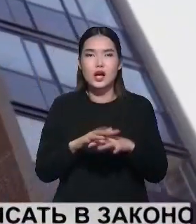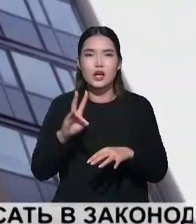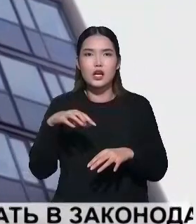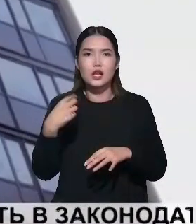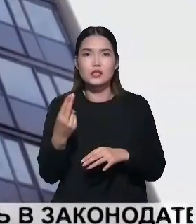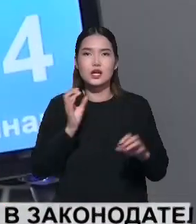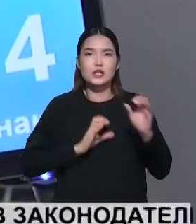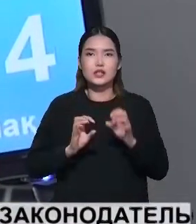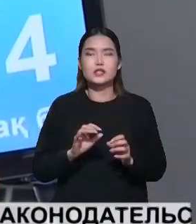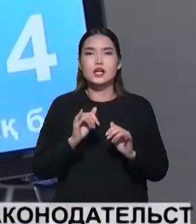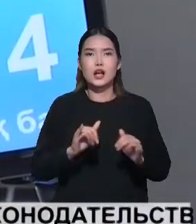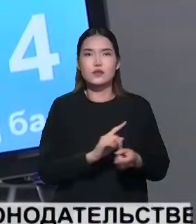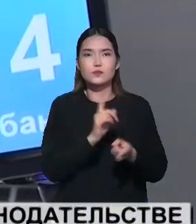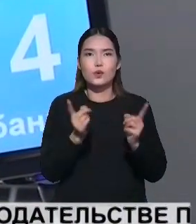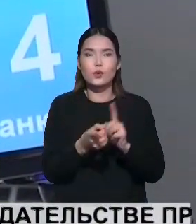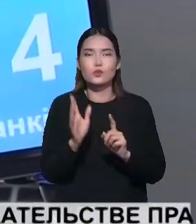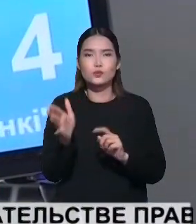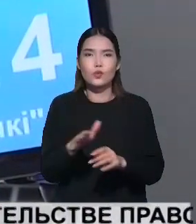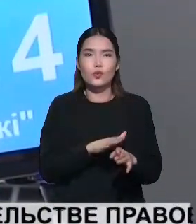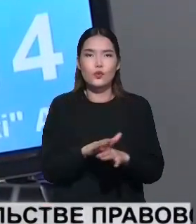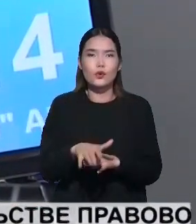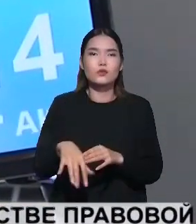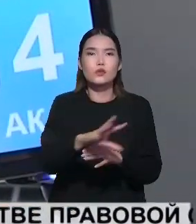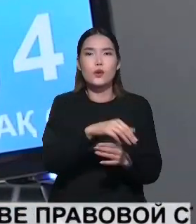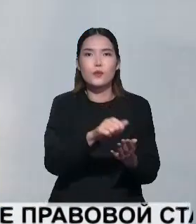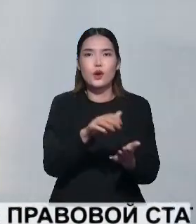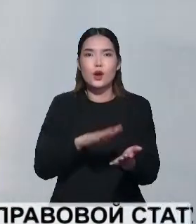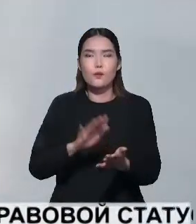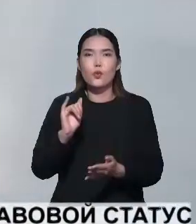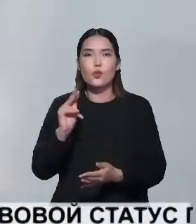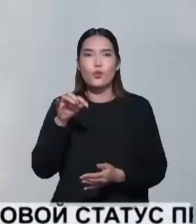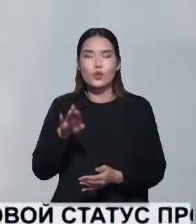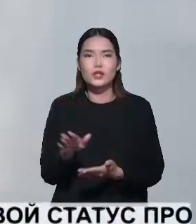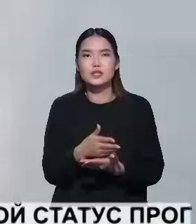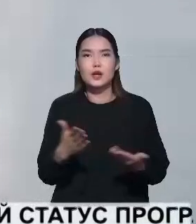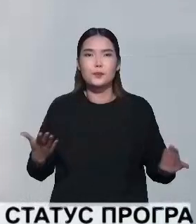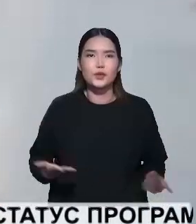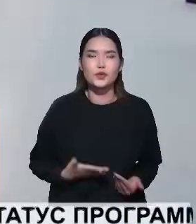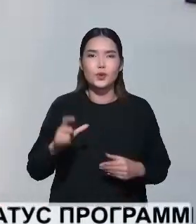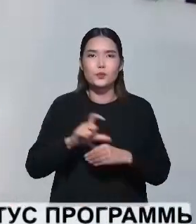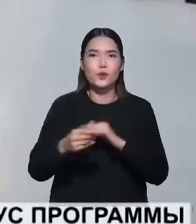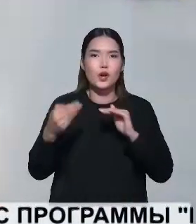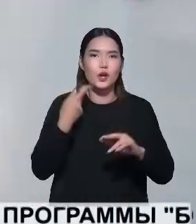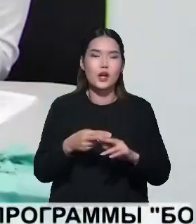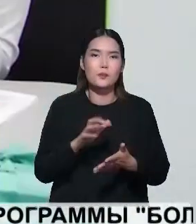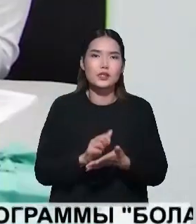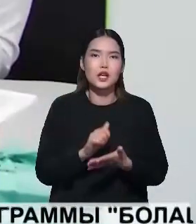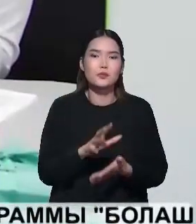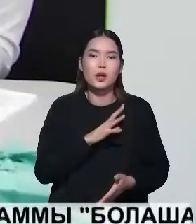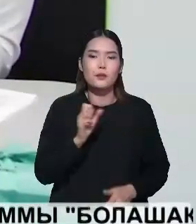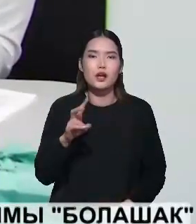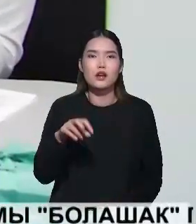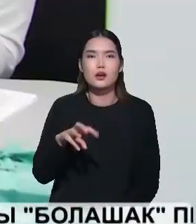Национальный институт развития. Он будет выполнять функции постановки на учет и распределения жилья. К слову, ранее этим делом занимались